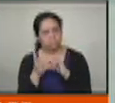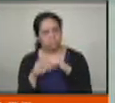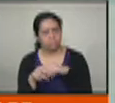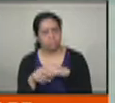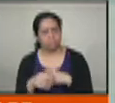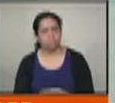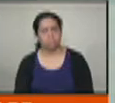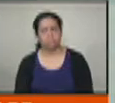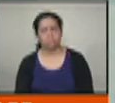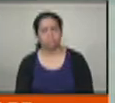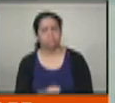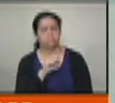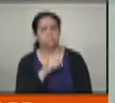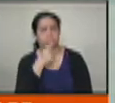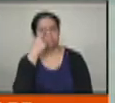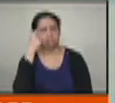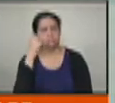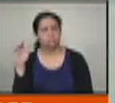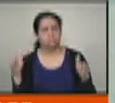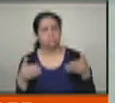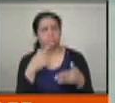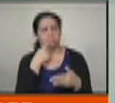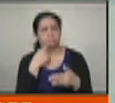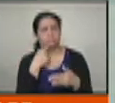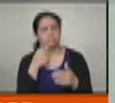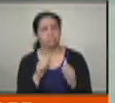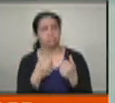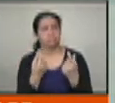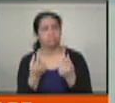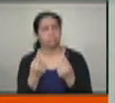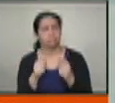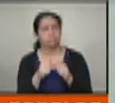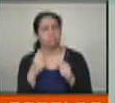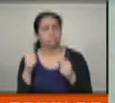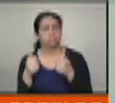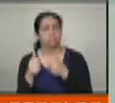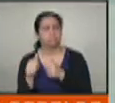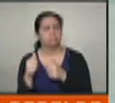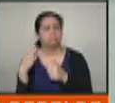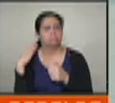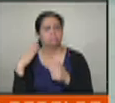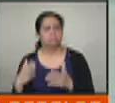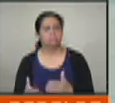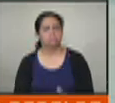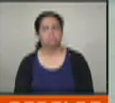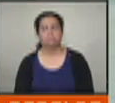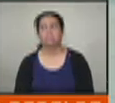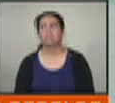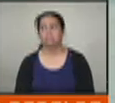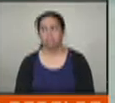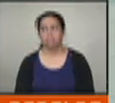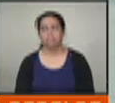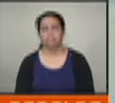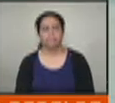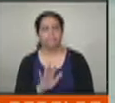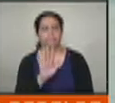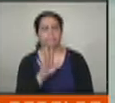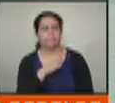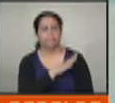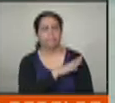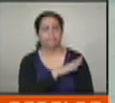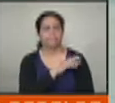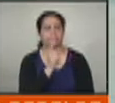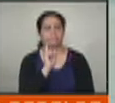yon. Opo, kasi ang pakilala daw po niya, ano din daw po siya ni chairman. Okay, sige. Sandali lamang po,